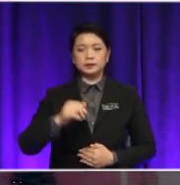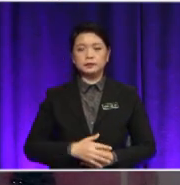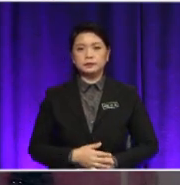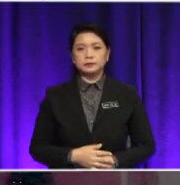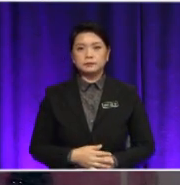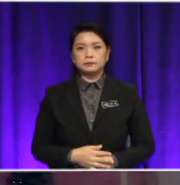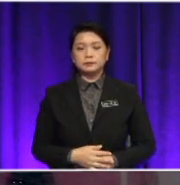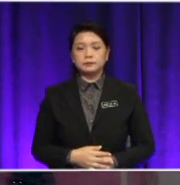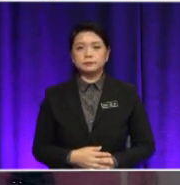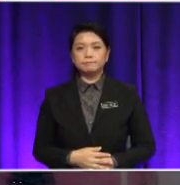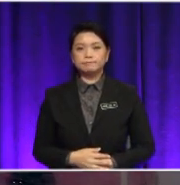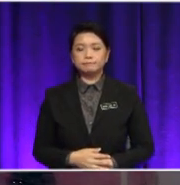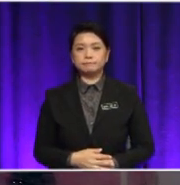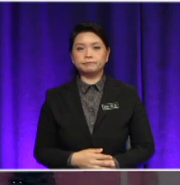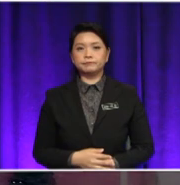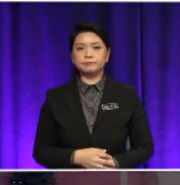baik.